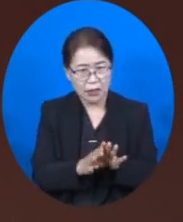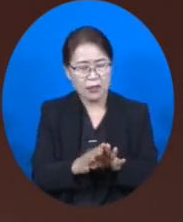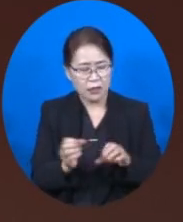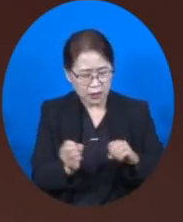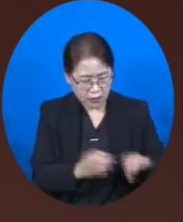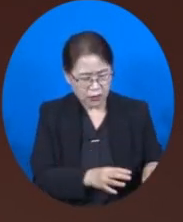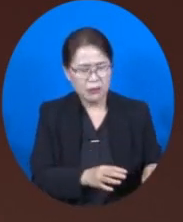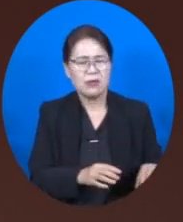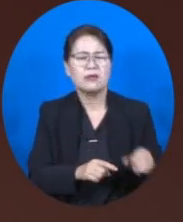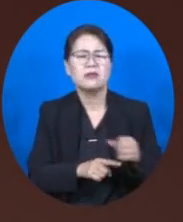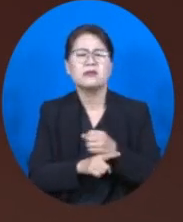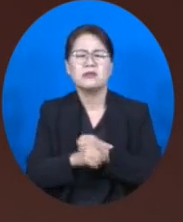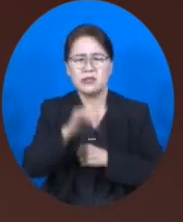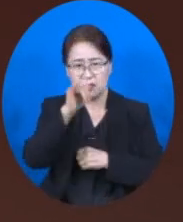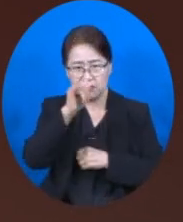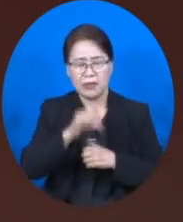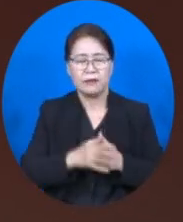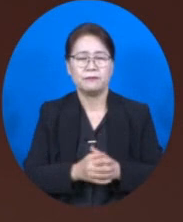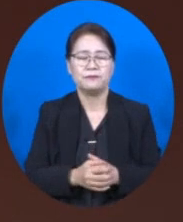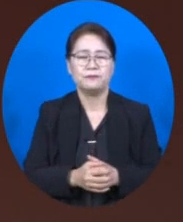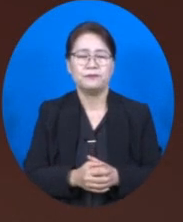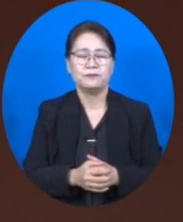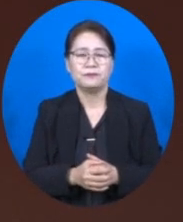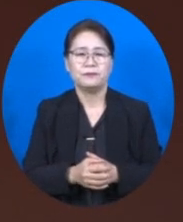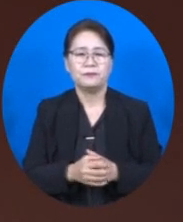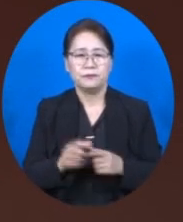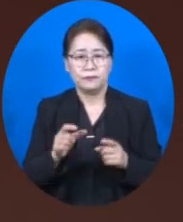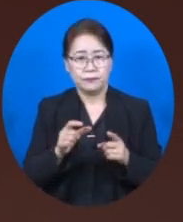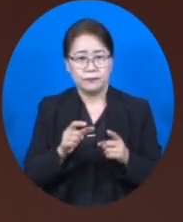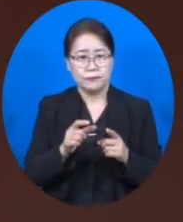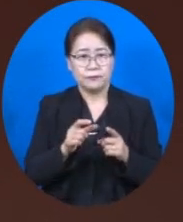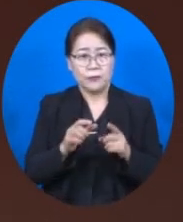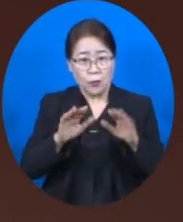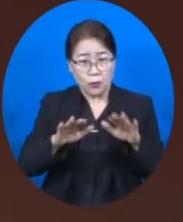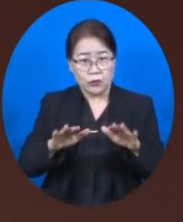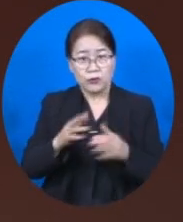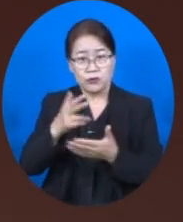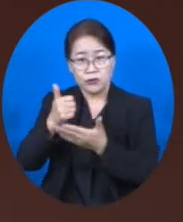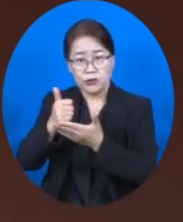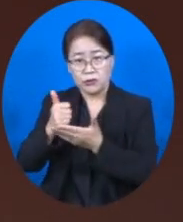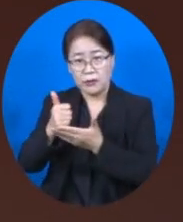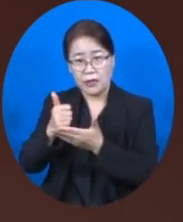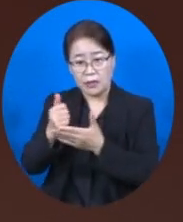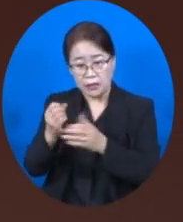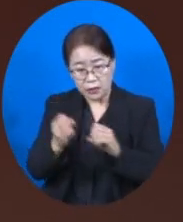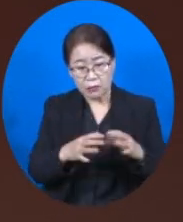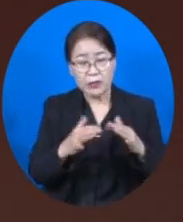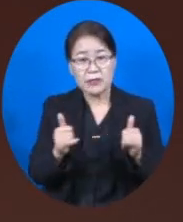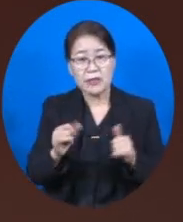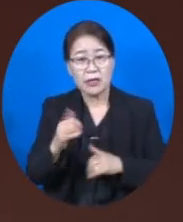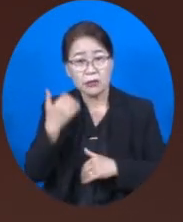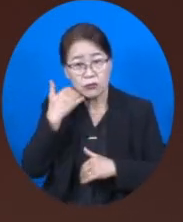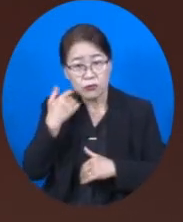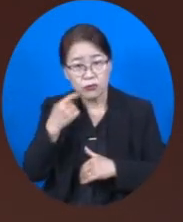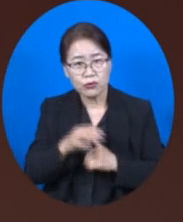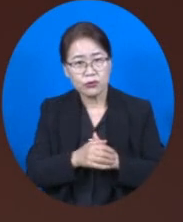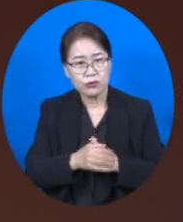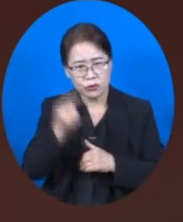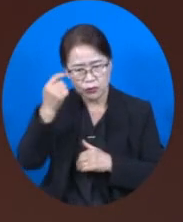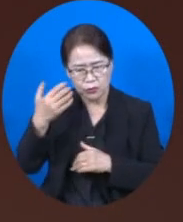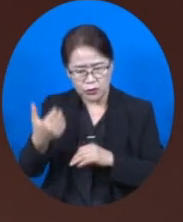잃어버리다라고 하는 뜻을 가지고 있습니다 그러니까 오늘도 주님의 눈에 잃어버린 자는 그